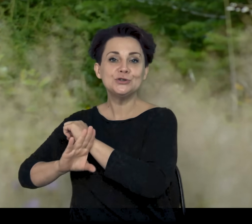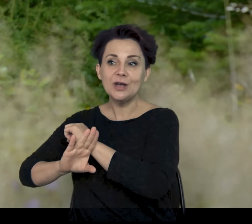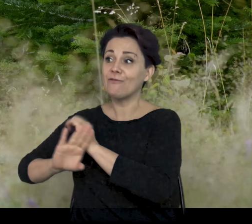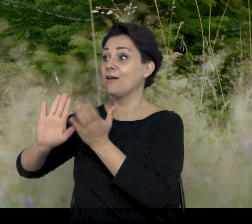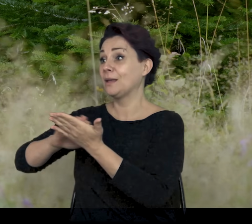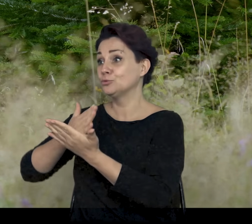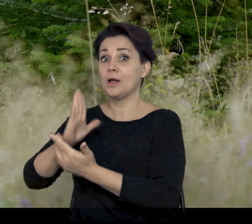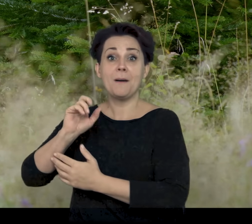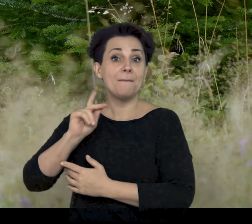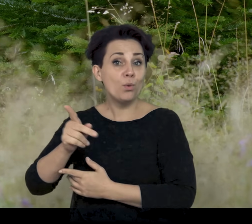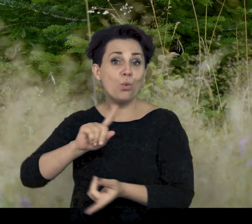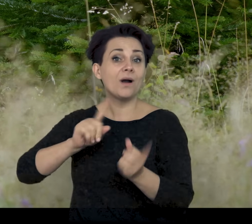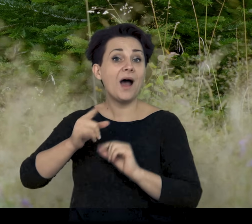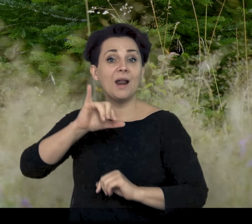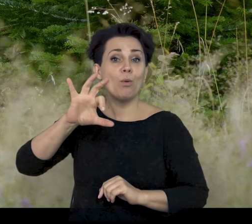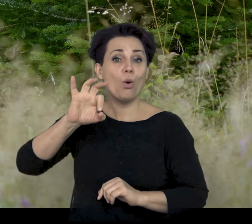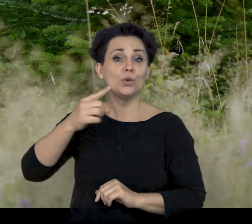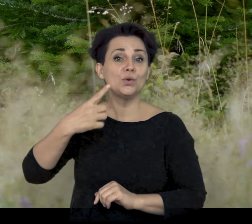tego bukowego, czy jodłowego.